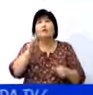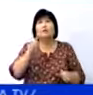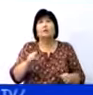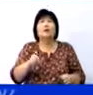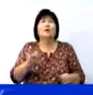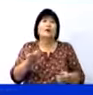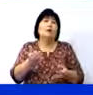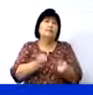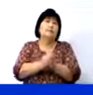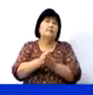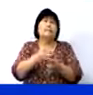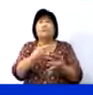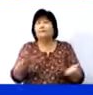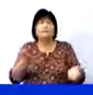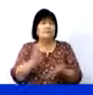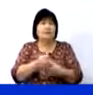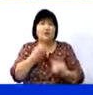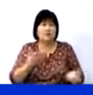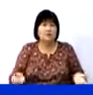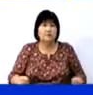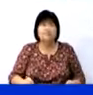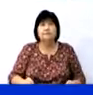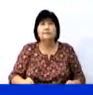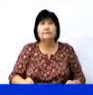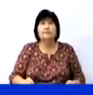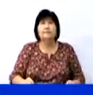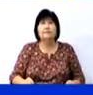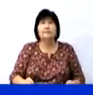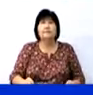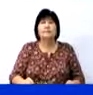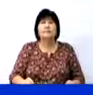көкөністер жақсы. Айғаным Құрмашева, Бекболат Әбденов, Төрехан Қожахметов, Қызылорда телеарнасы.